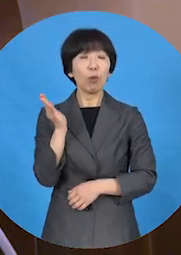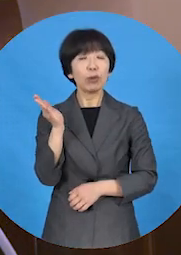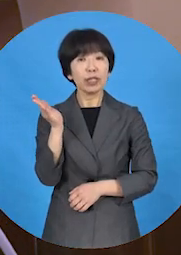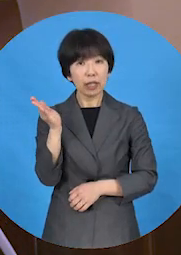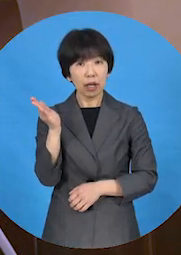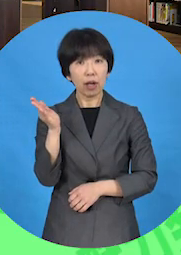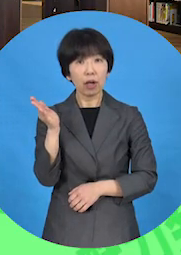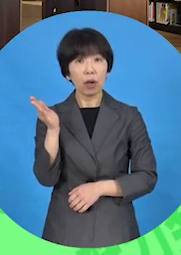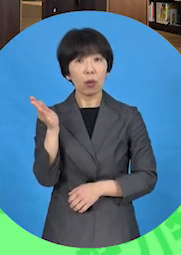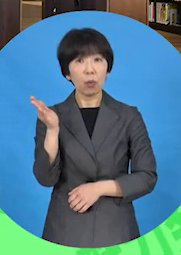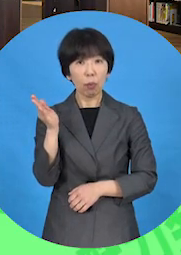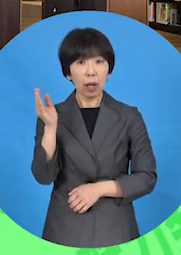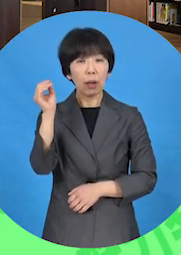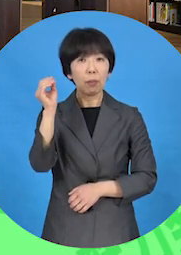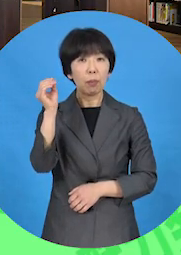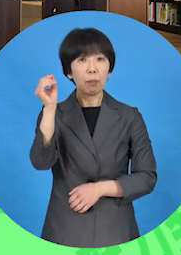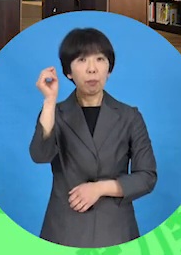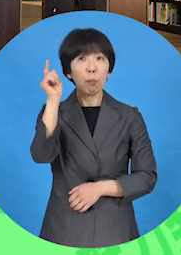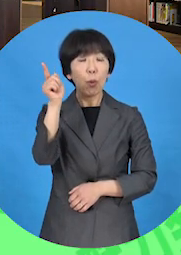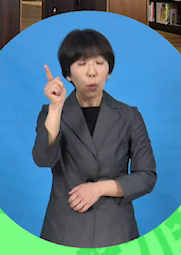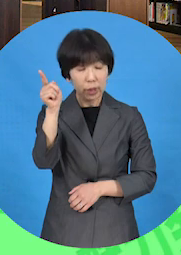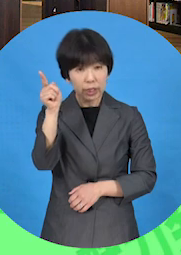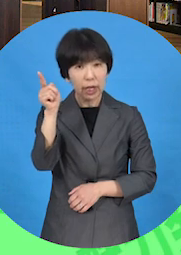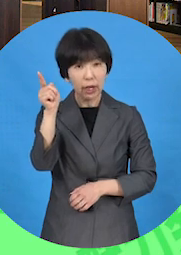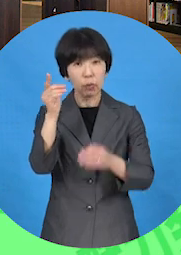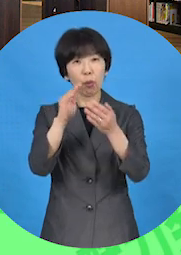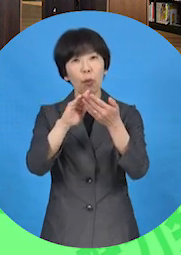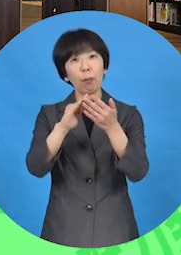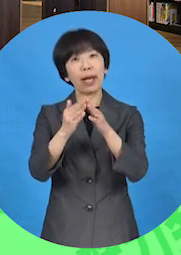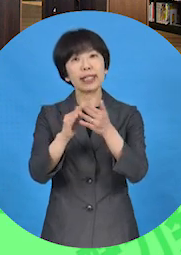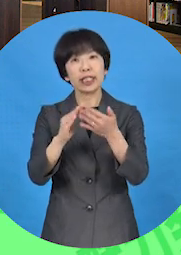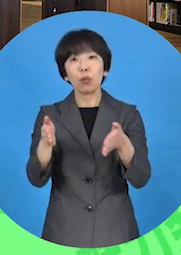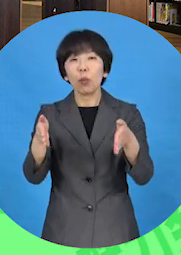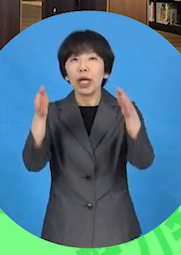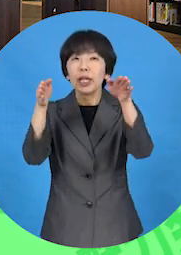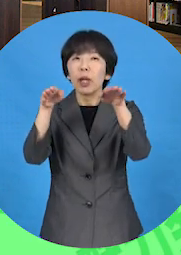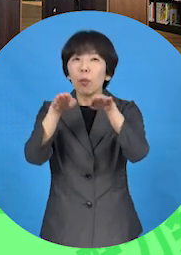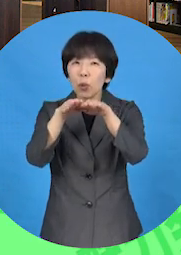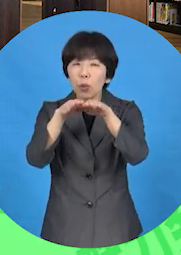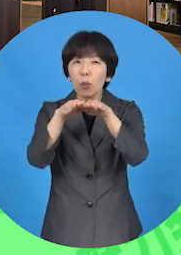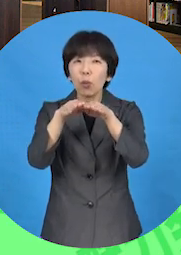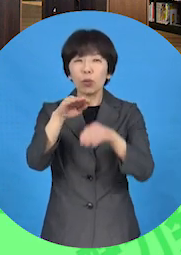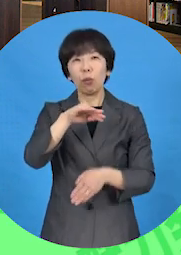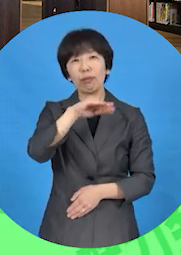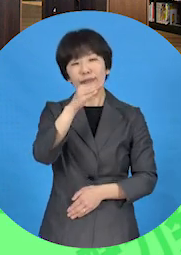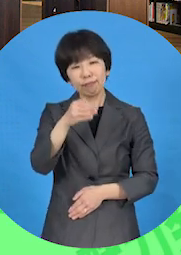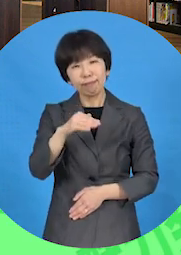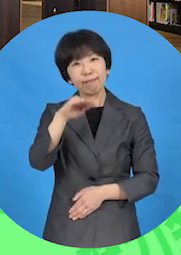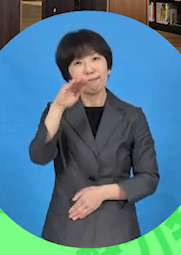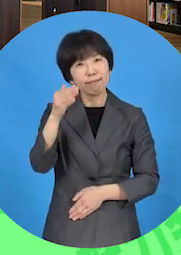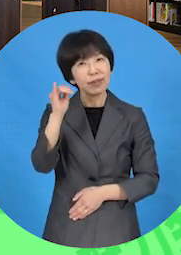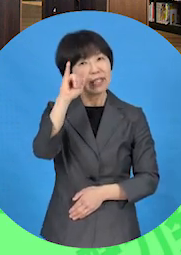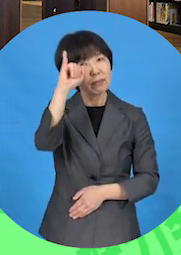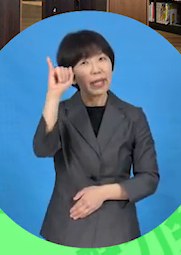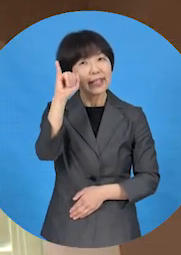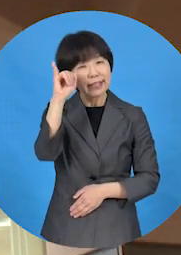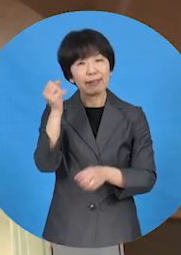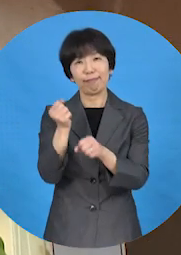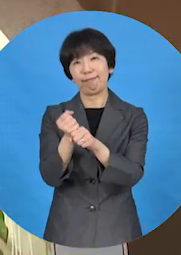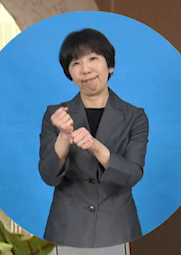ね、ボローニャ市内に40キロ余りあります回廊建築のポルティコをモチーフにして作られています